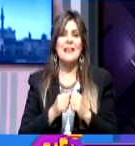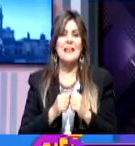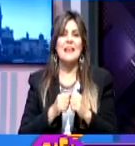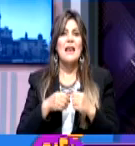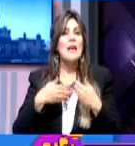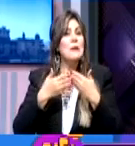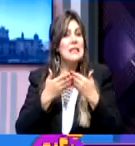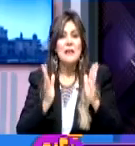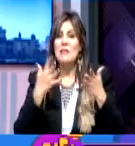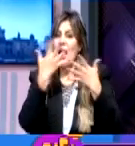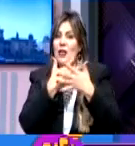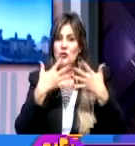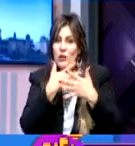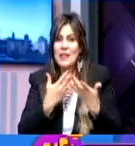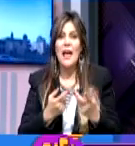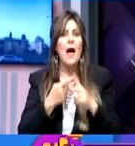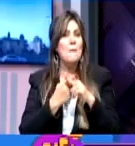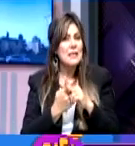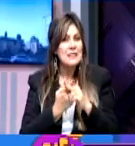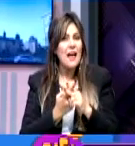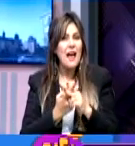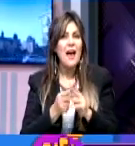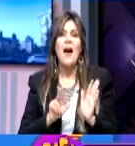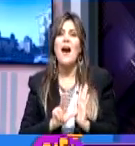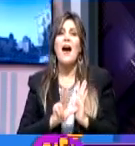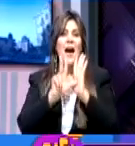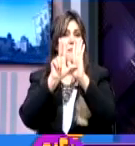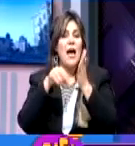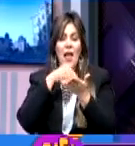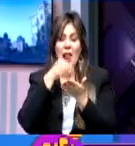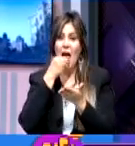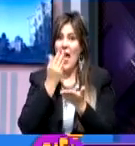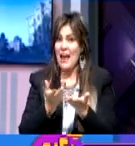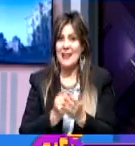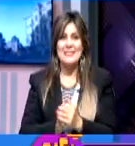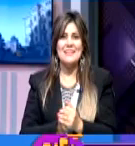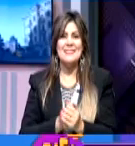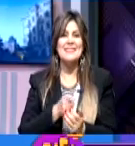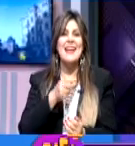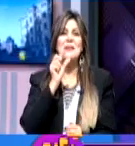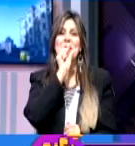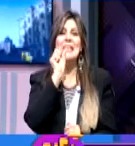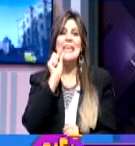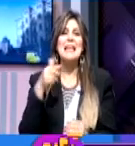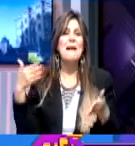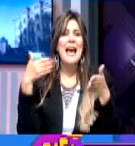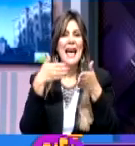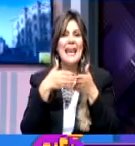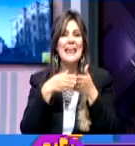يفتح مصنع، يفتح محل، مطعم، ايا كان. كلمه اخيره توجهها لاسر ذو الاعاقه.